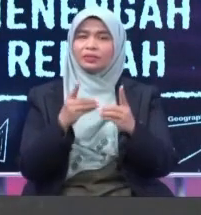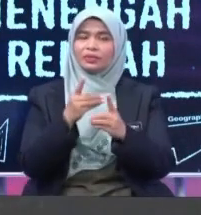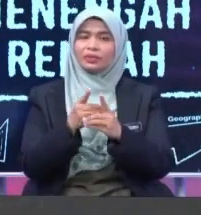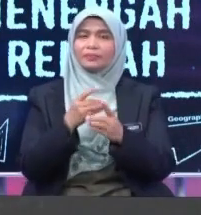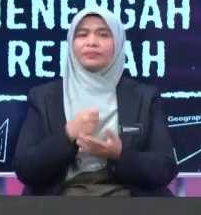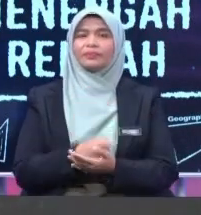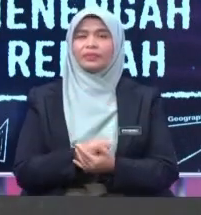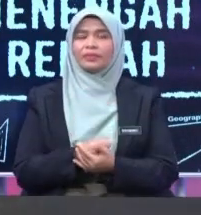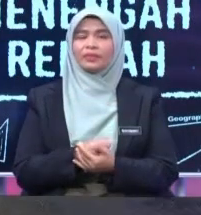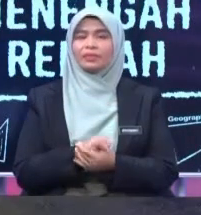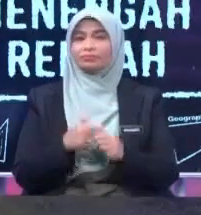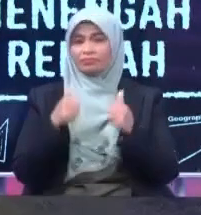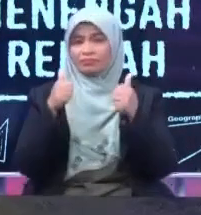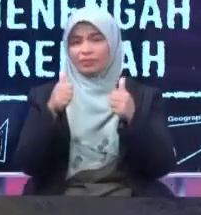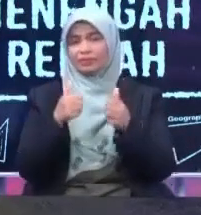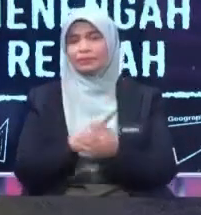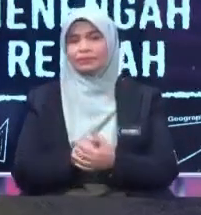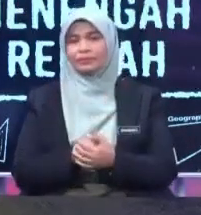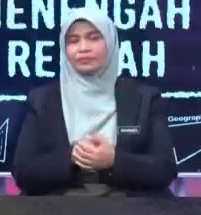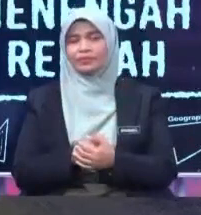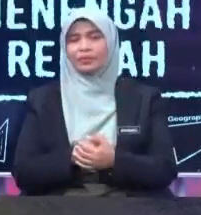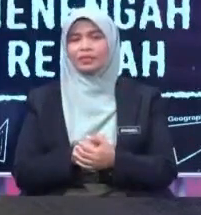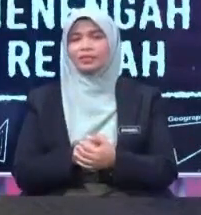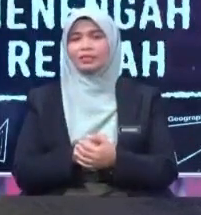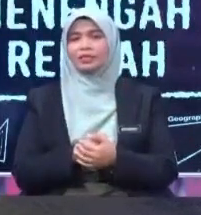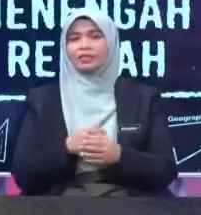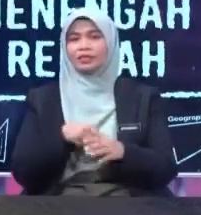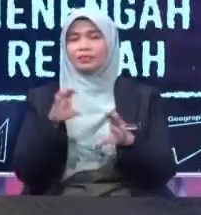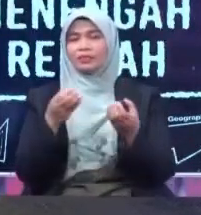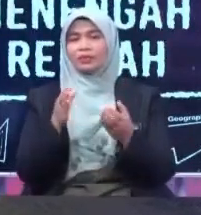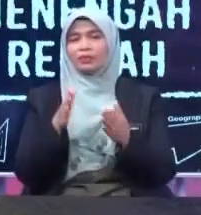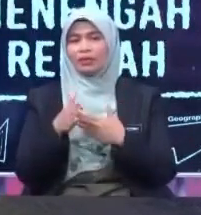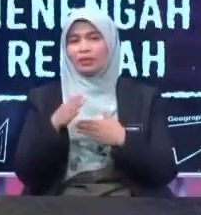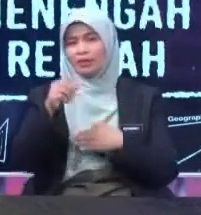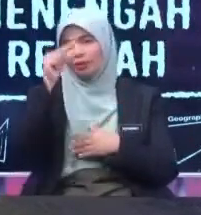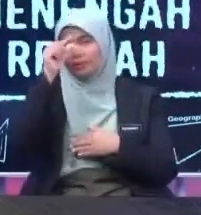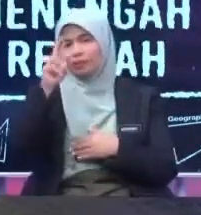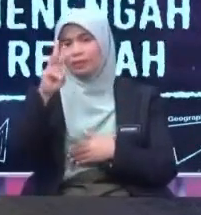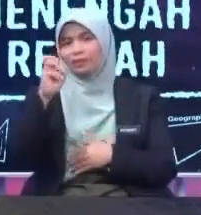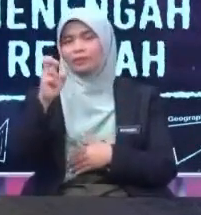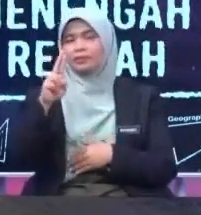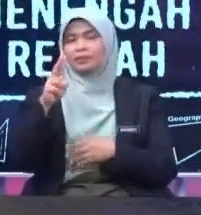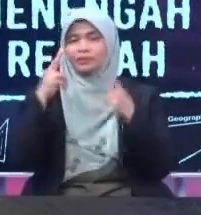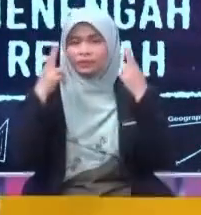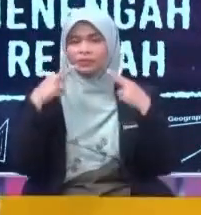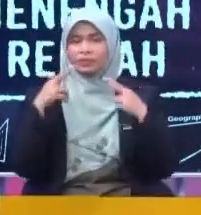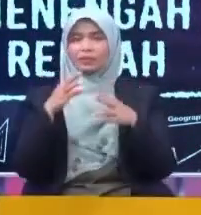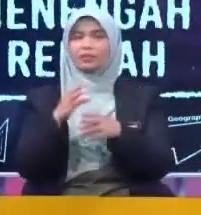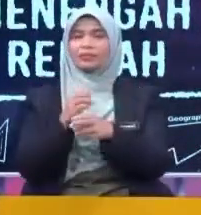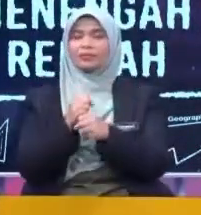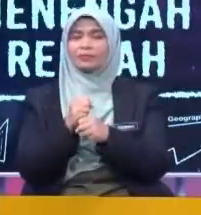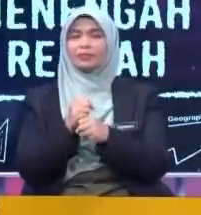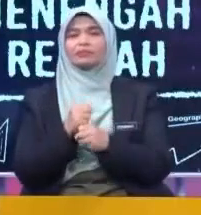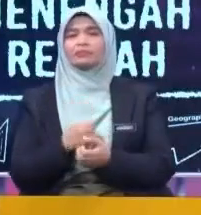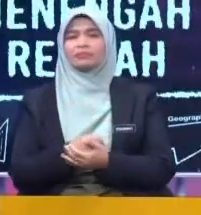bagus. Kesimpulan yang bagus dibuat oleh Abang Umar. Jadi Ustazah dapat daripada jawapan tu,